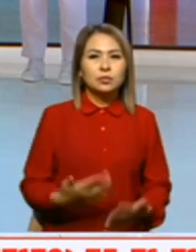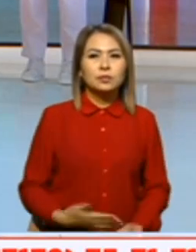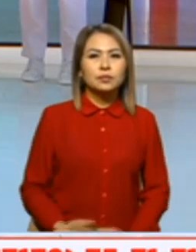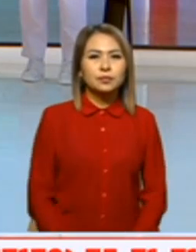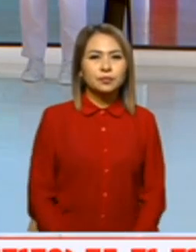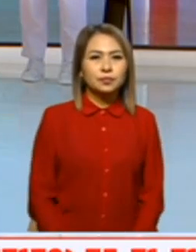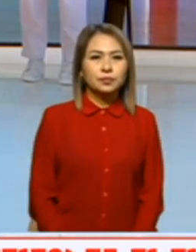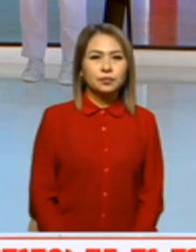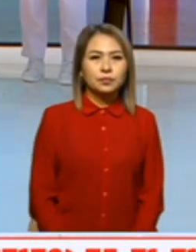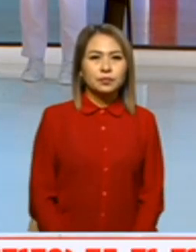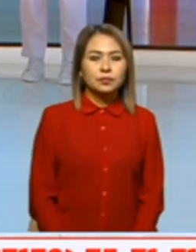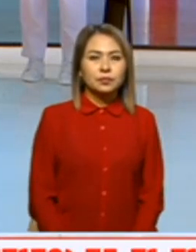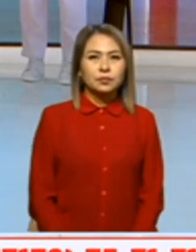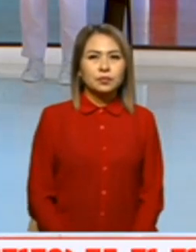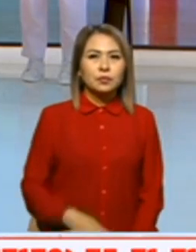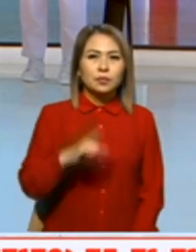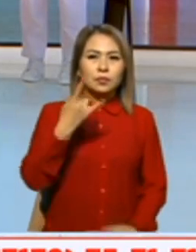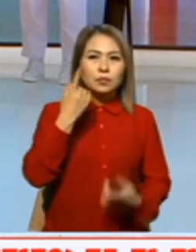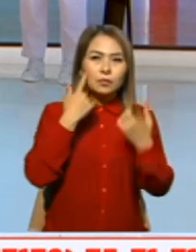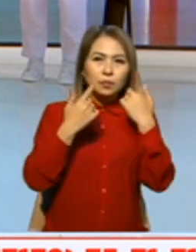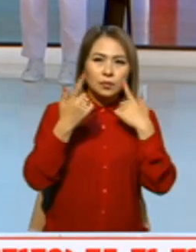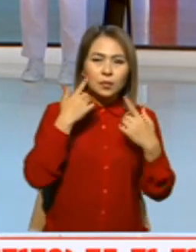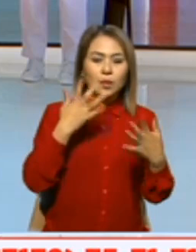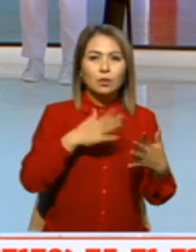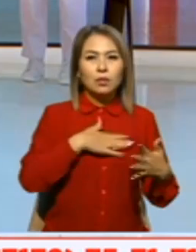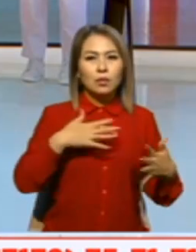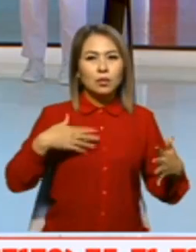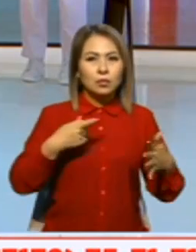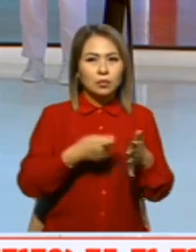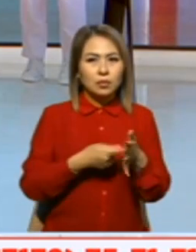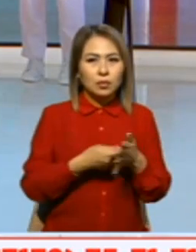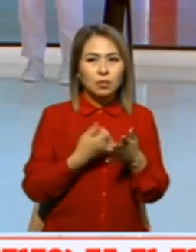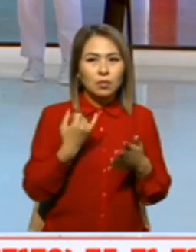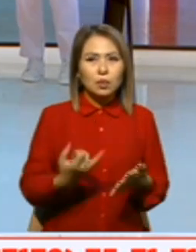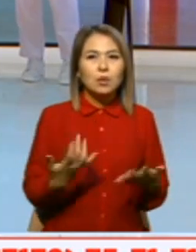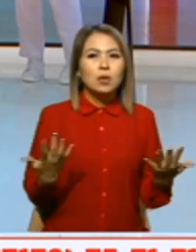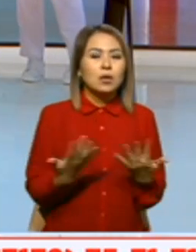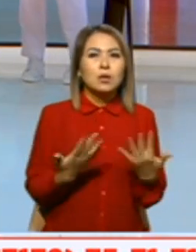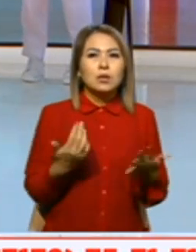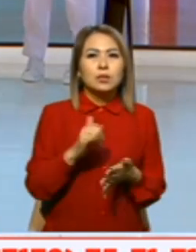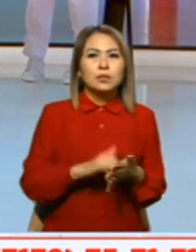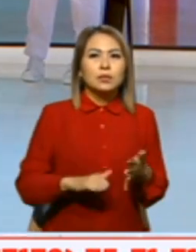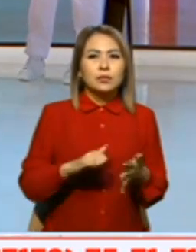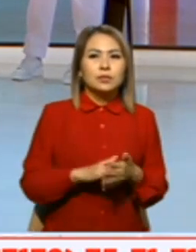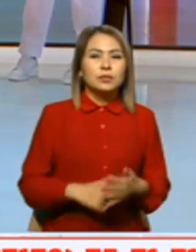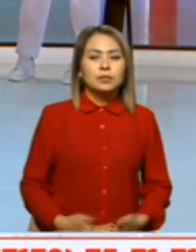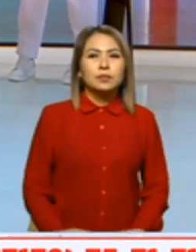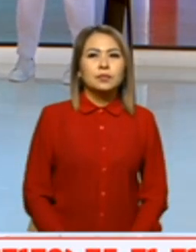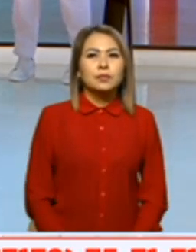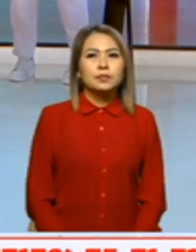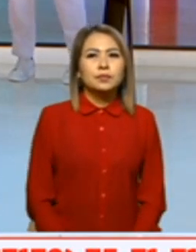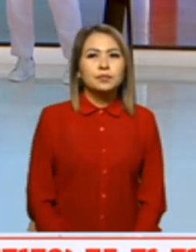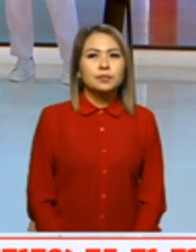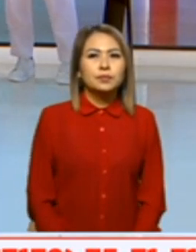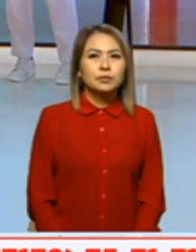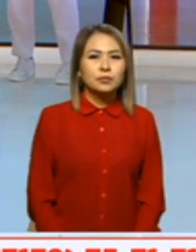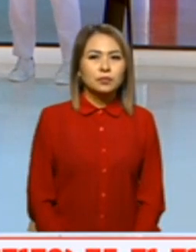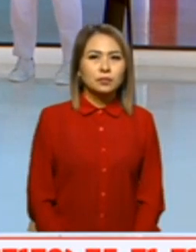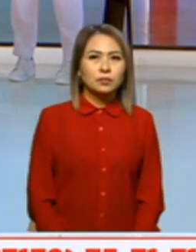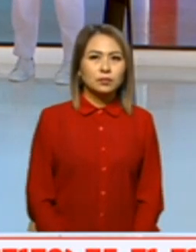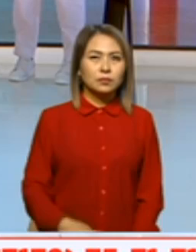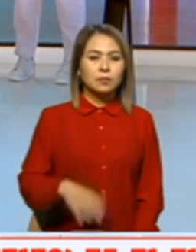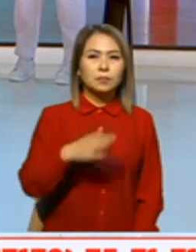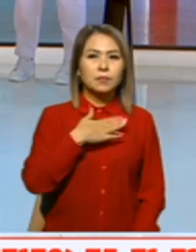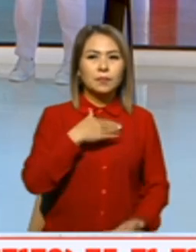көрсеткіштер бойынша, я? Балаңыз жылайды ма, дұрыс ембей ме? Қандай сауалыңыз бар, Гауһар Сұлтанханқызы? Енді бұл кісі айтып отыр ғой, маған солай